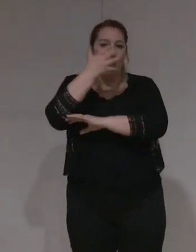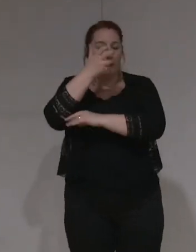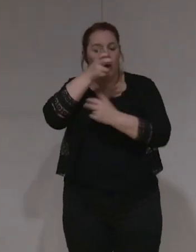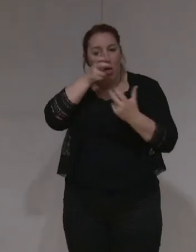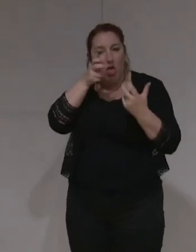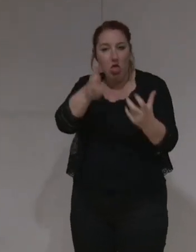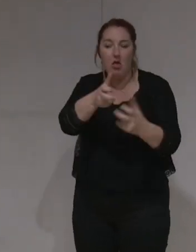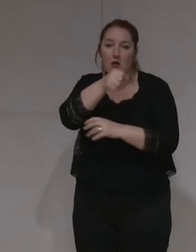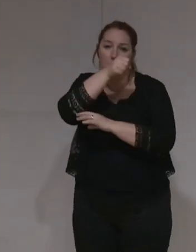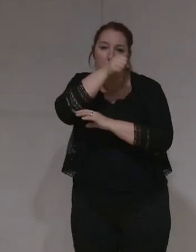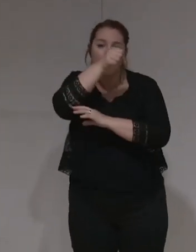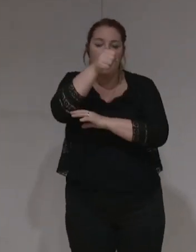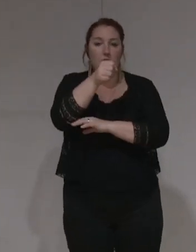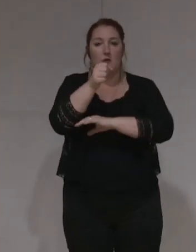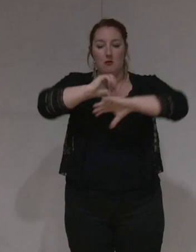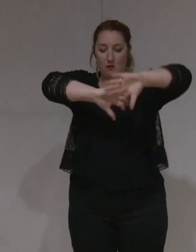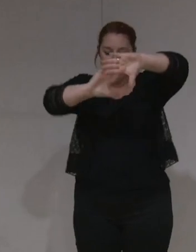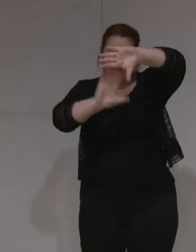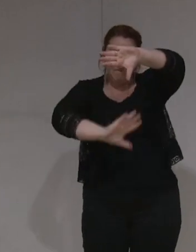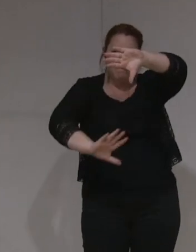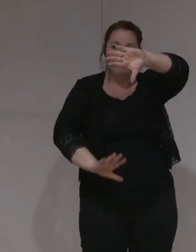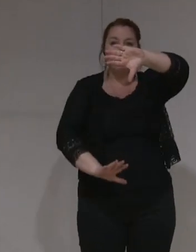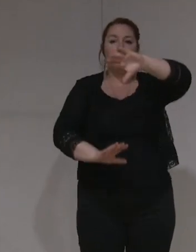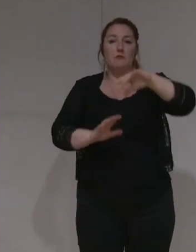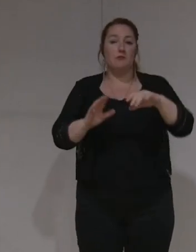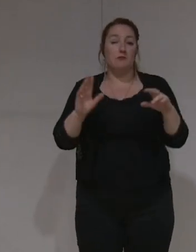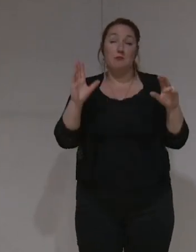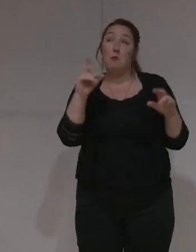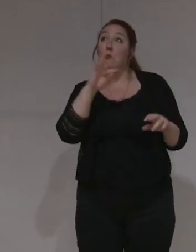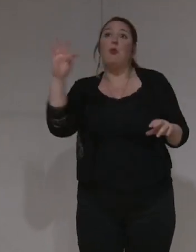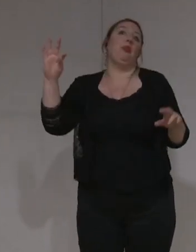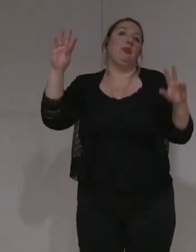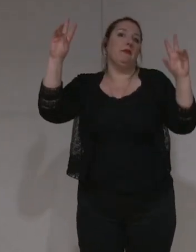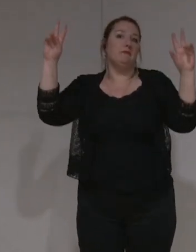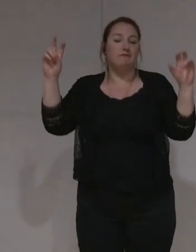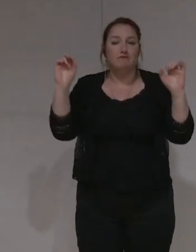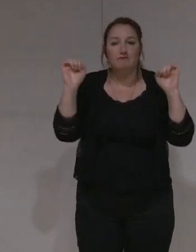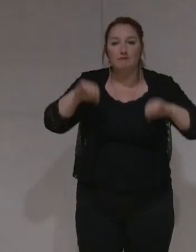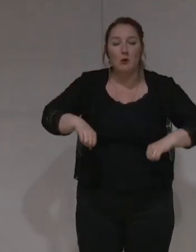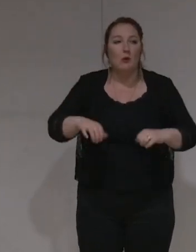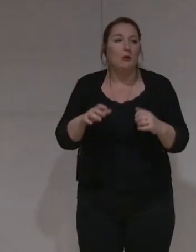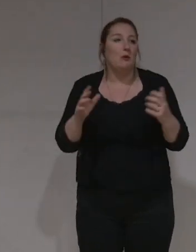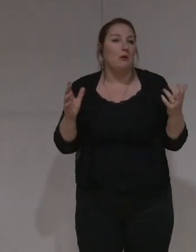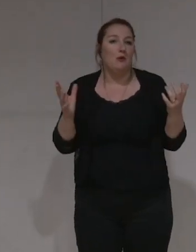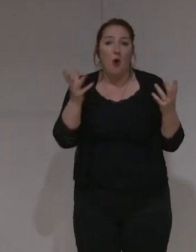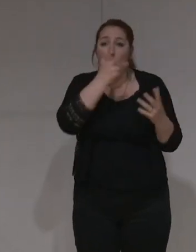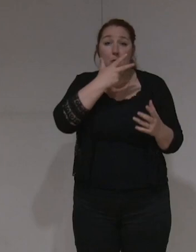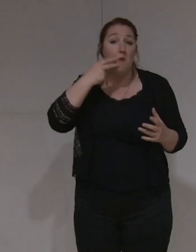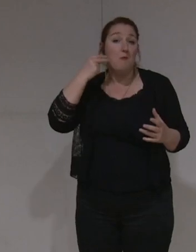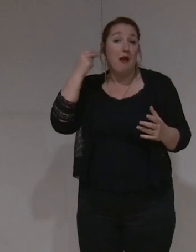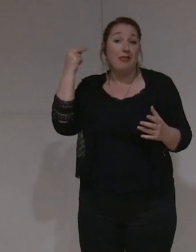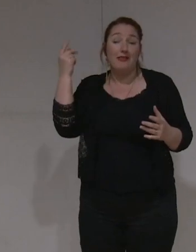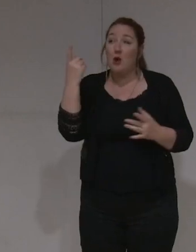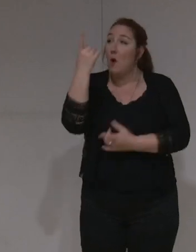qui est donc le continent je dirais le continent brut encore où on peut retrouver finalement l'humanité jusqu'à